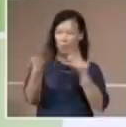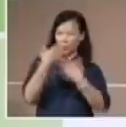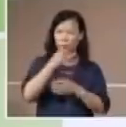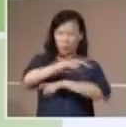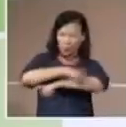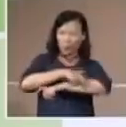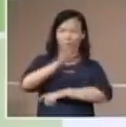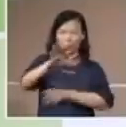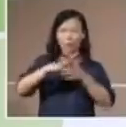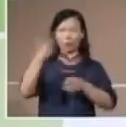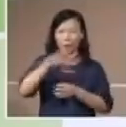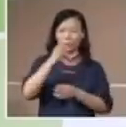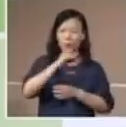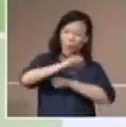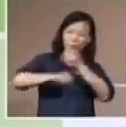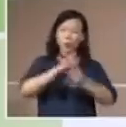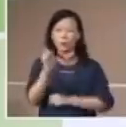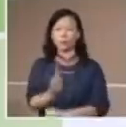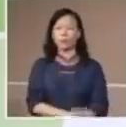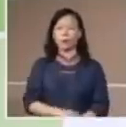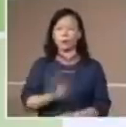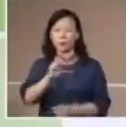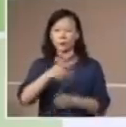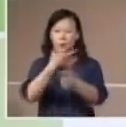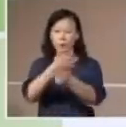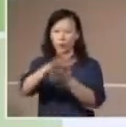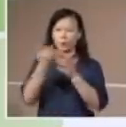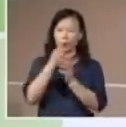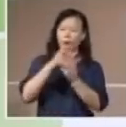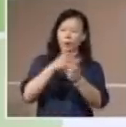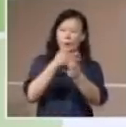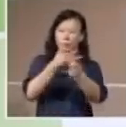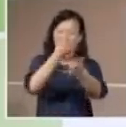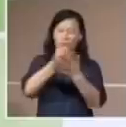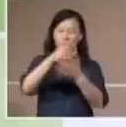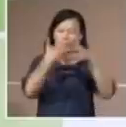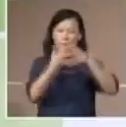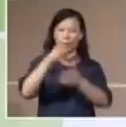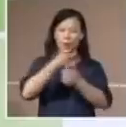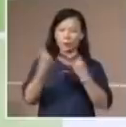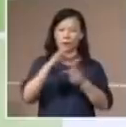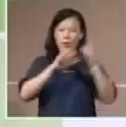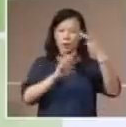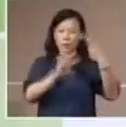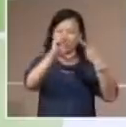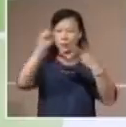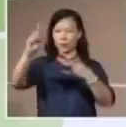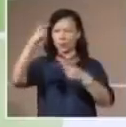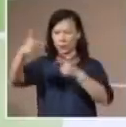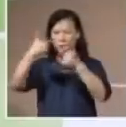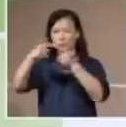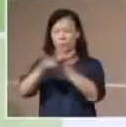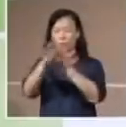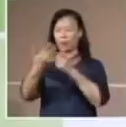计划，啊，甲这个活动吼，看要安怎去说服这个美国政府，在这个2016年